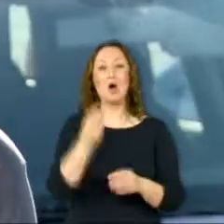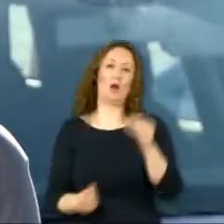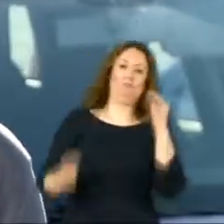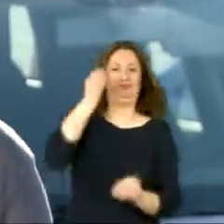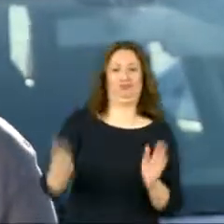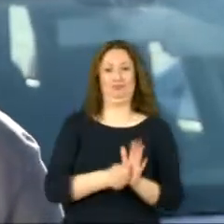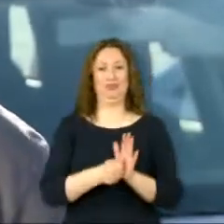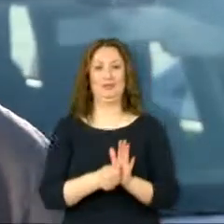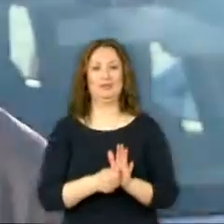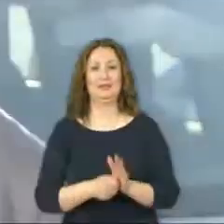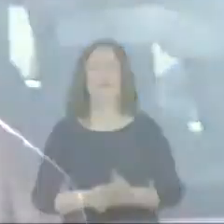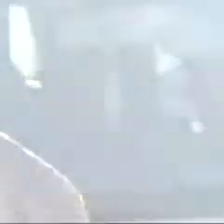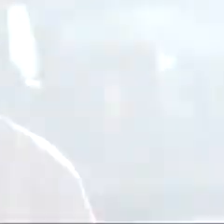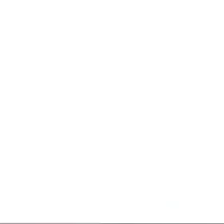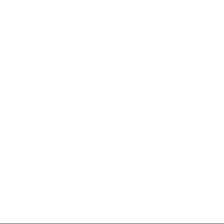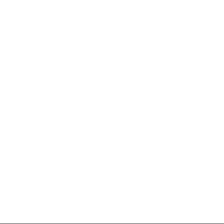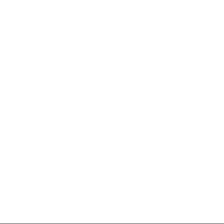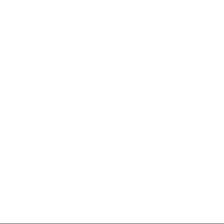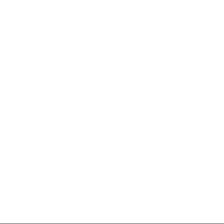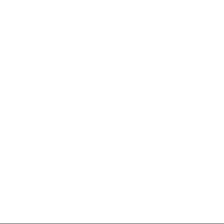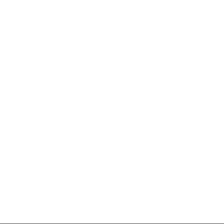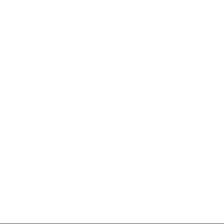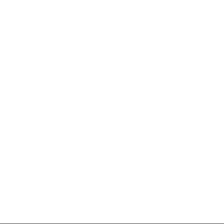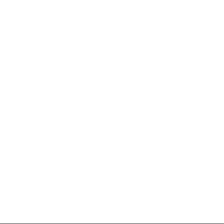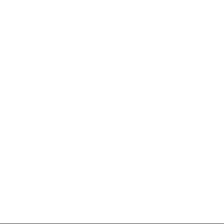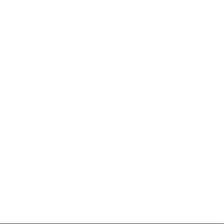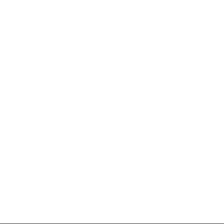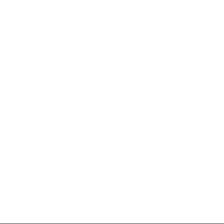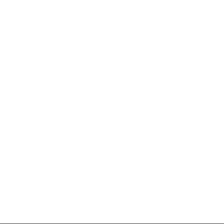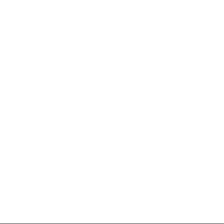Eura hoće skuplje prodat auto. Tu pripadamo.